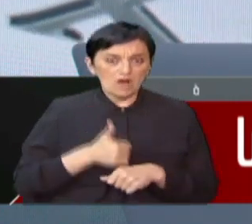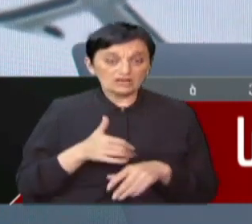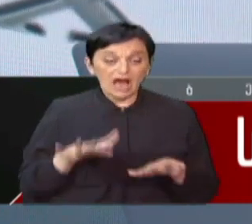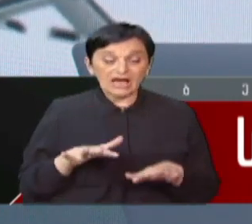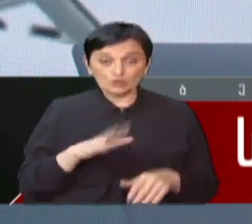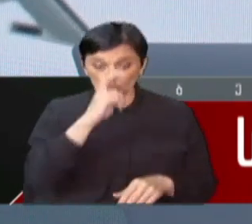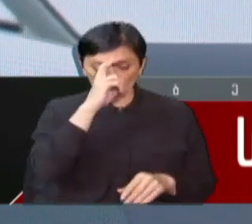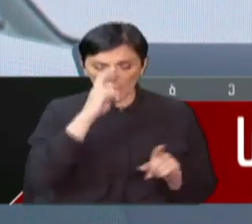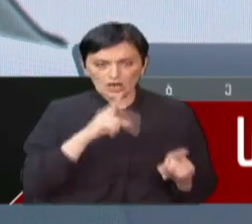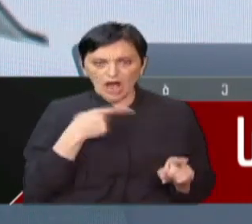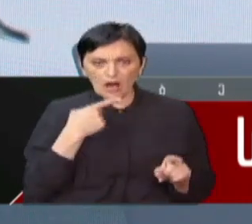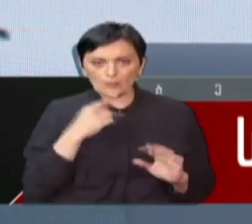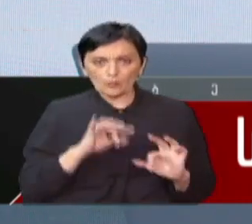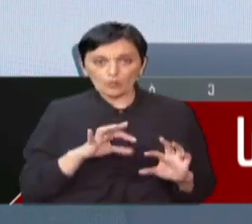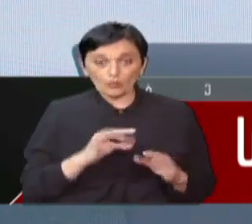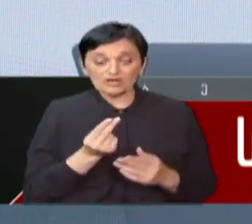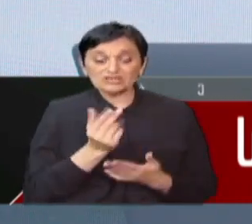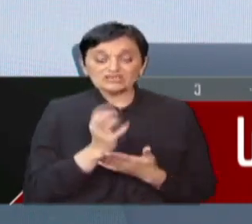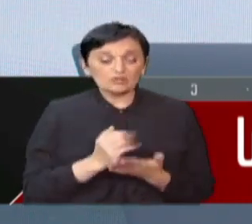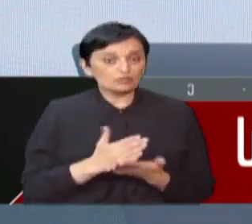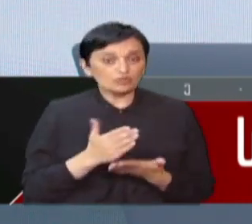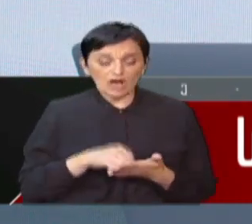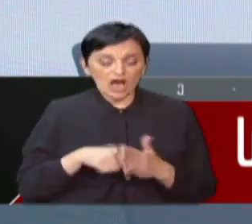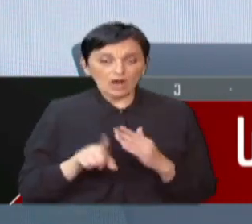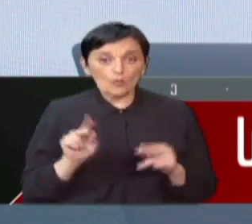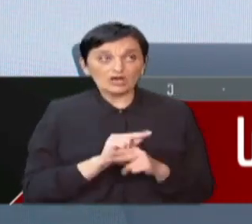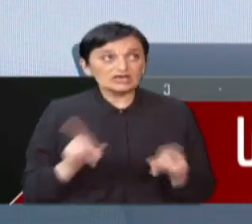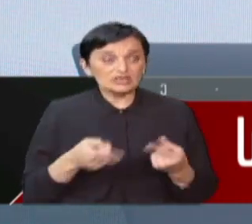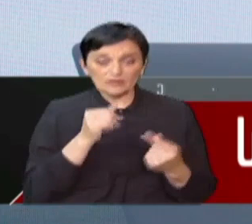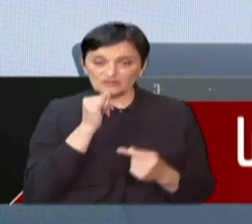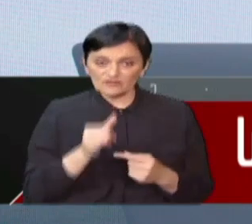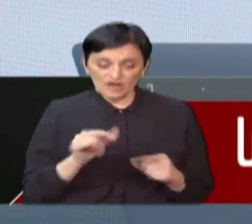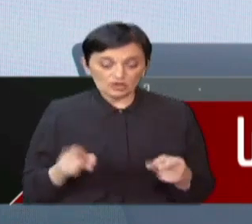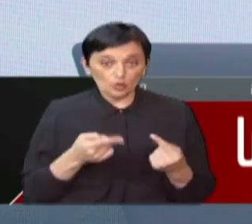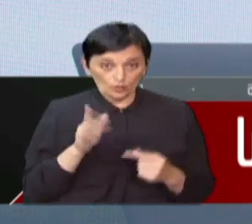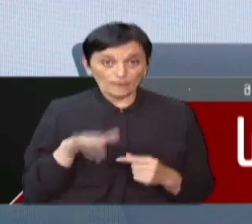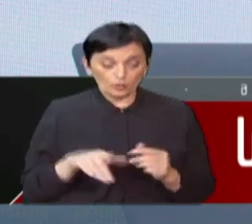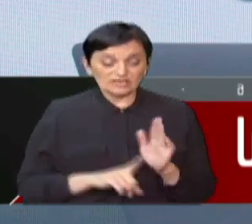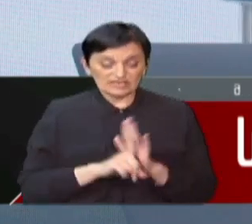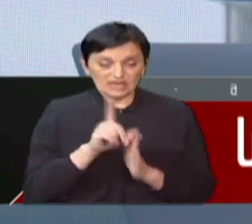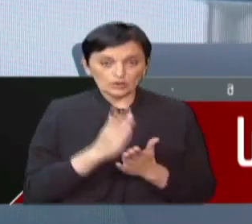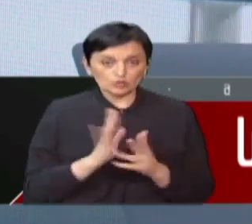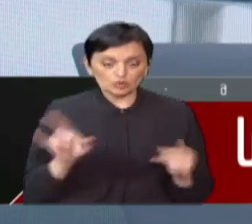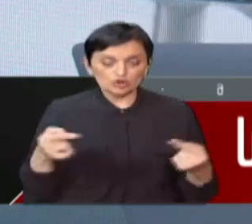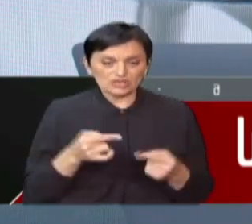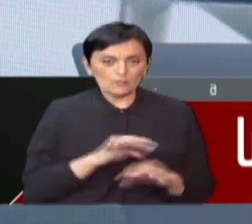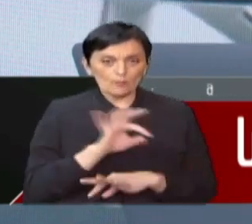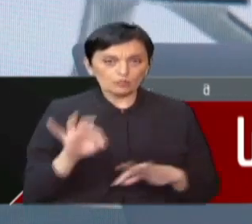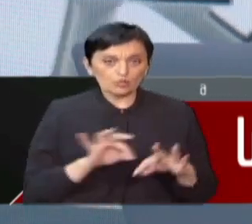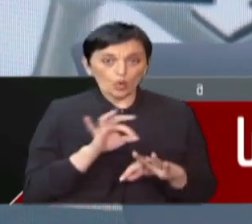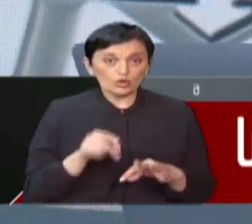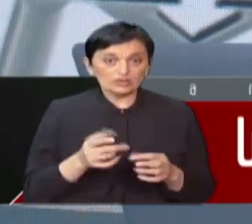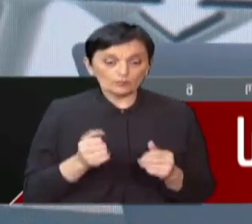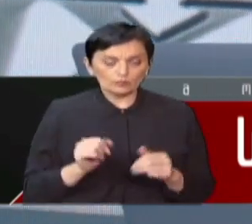ადგილობრივ ხელისუფლებაში ამბობენ რომ სახსრების არარსებობის გამო რეაბილიტაცია ჯერ ვერ განხორციელდება თუმცა უკვე დაწყებულია შესაბამისი პროექტის